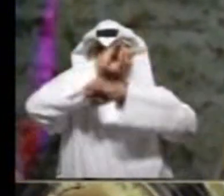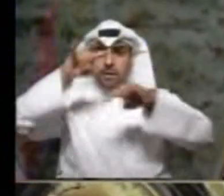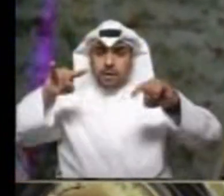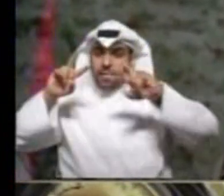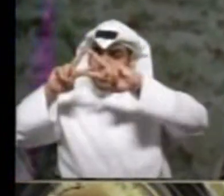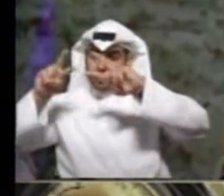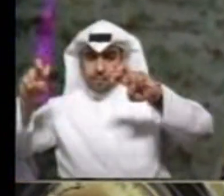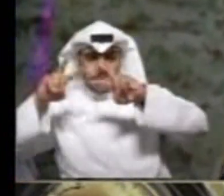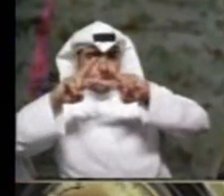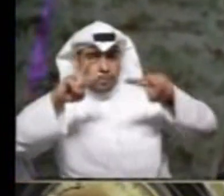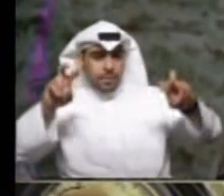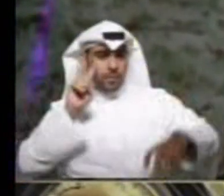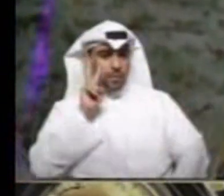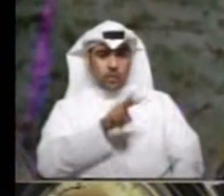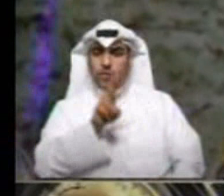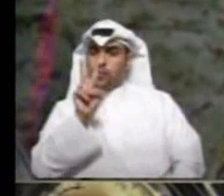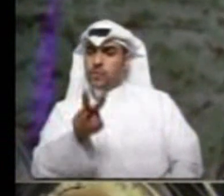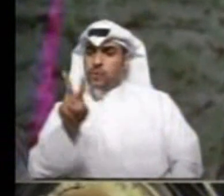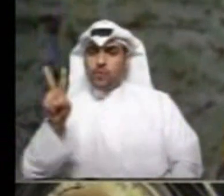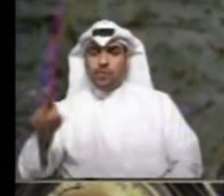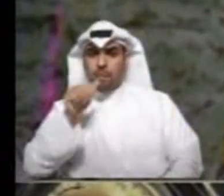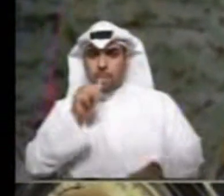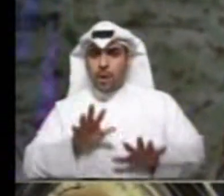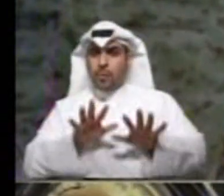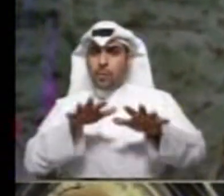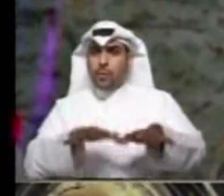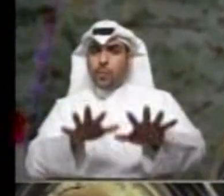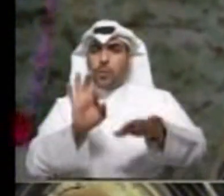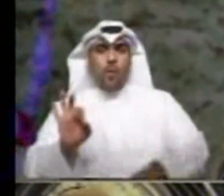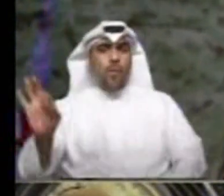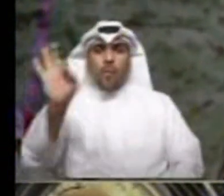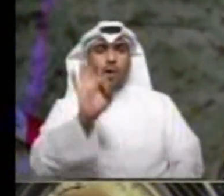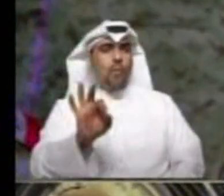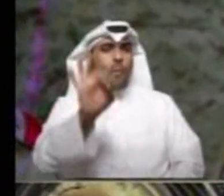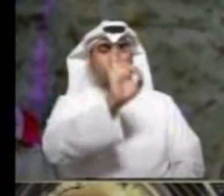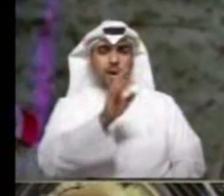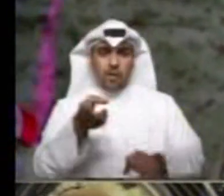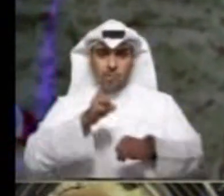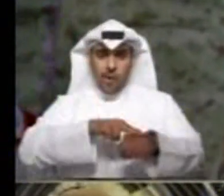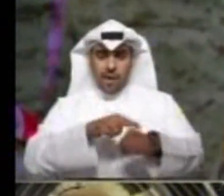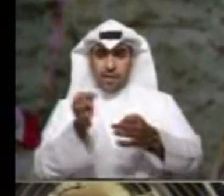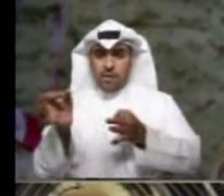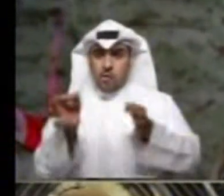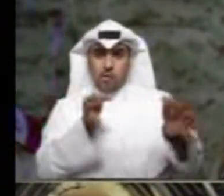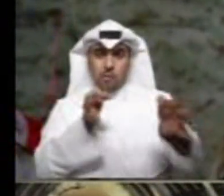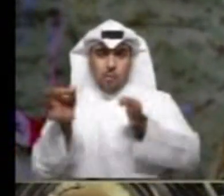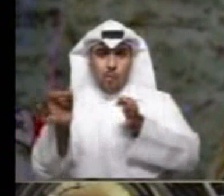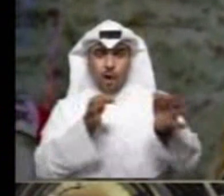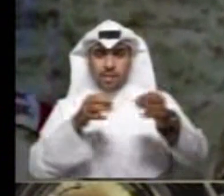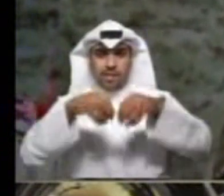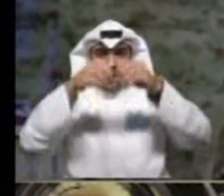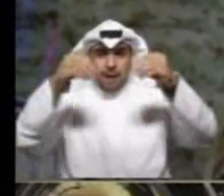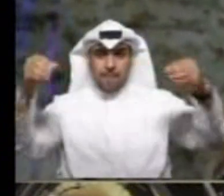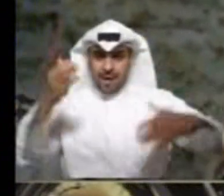سير والسير. استخدمنا قوات الهندسه القوى البريه واستخدمنا هندسه المنشآت في دعم المستشفيات في ايجاد